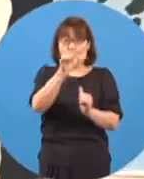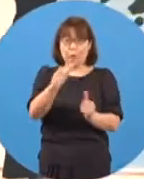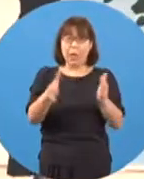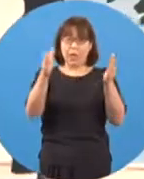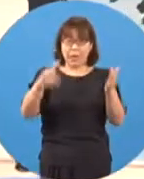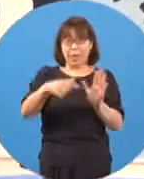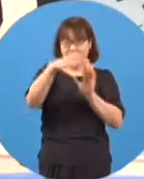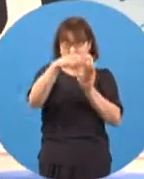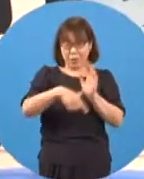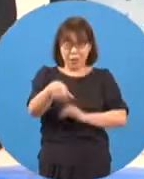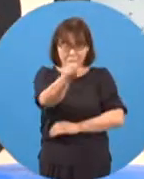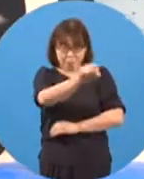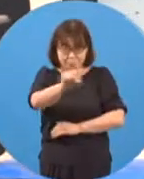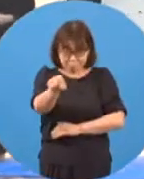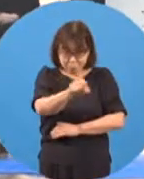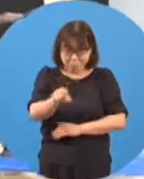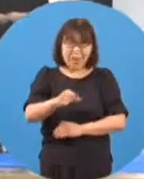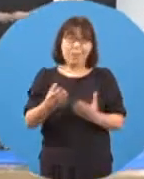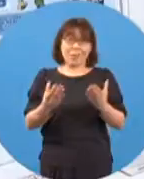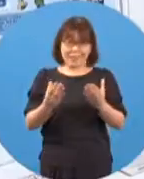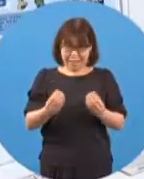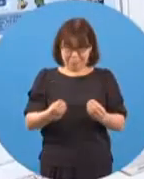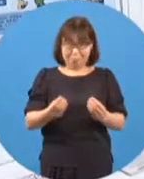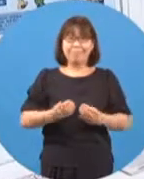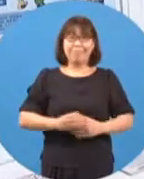テーマを力強く書き上げました。